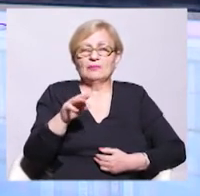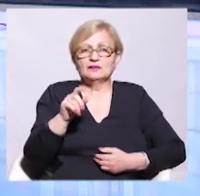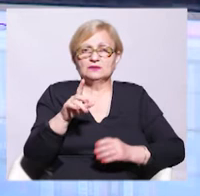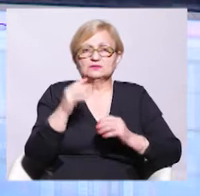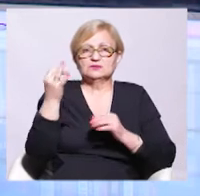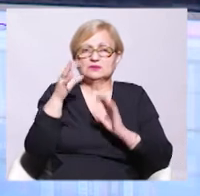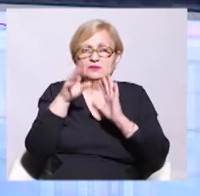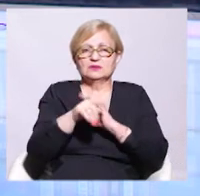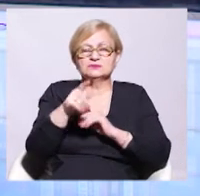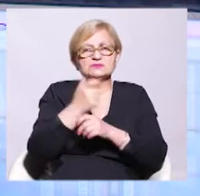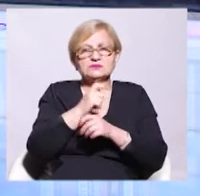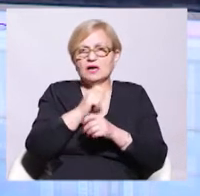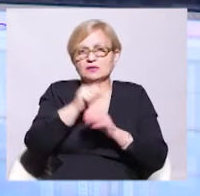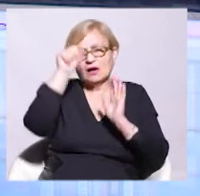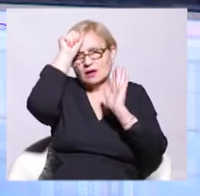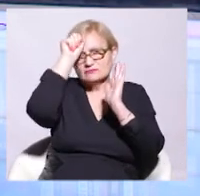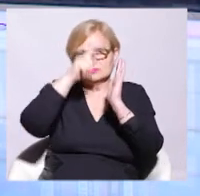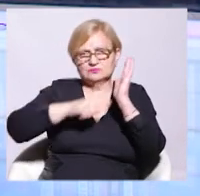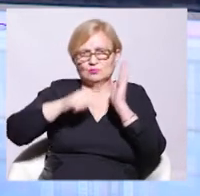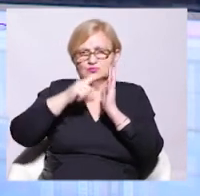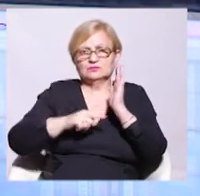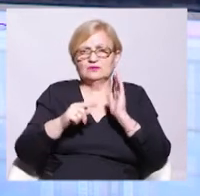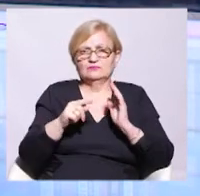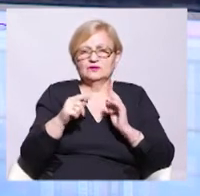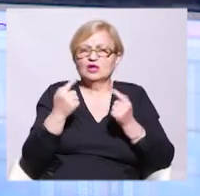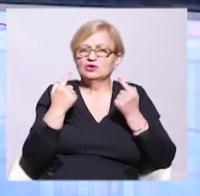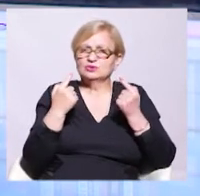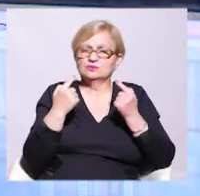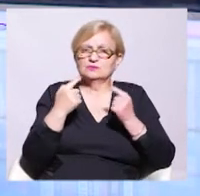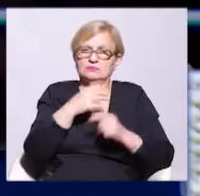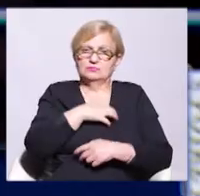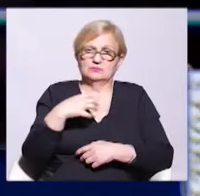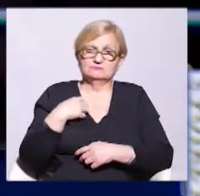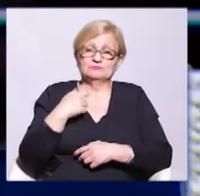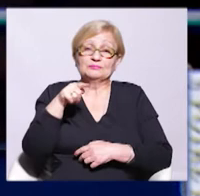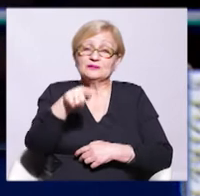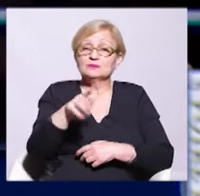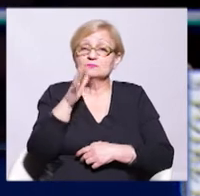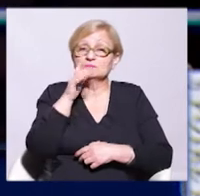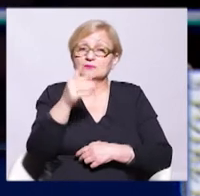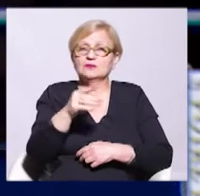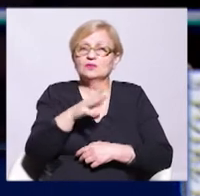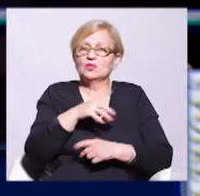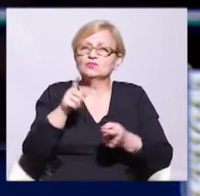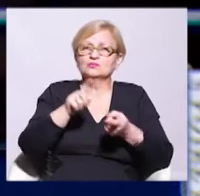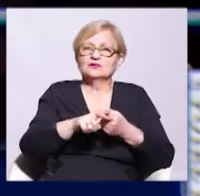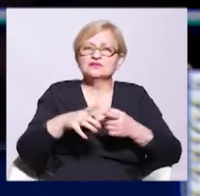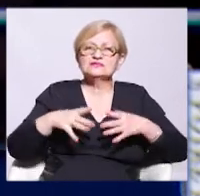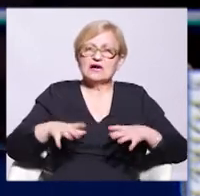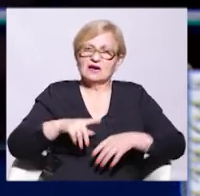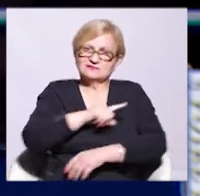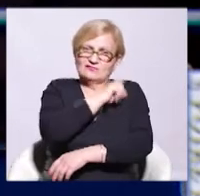შესულია როგორც ღვთისმოსავი და დიდებული მეფე. მისი ეპოქა საქართველოს ძლიერებას